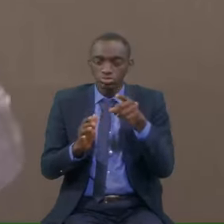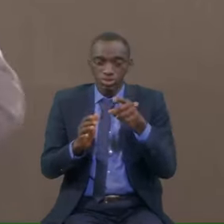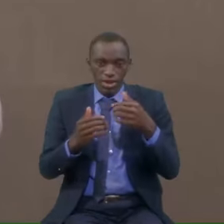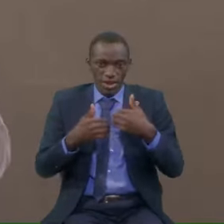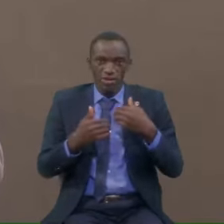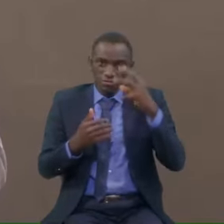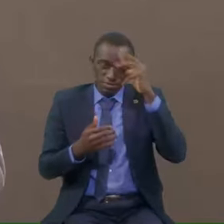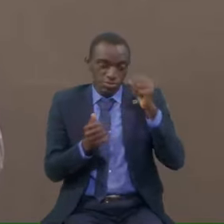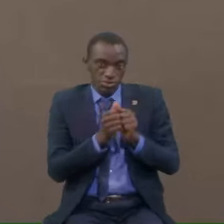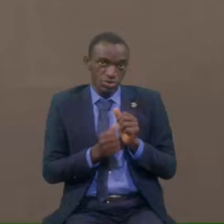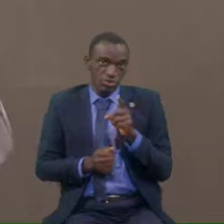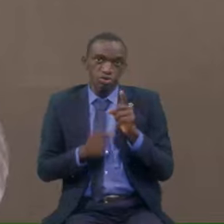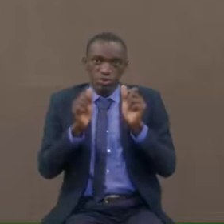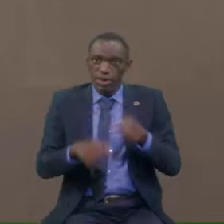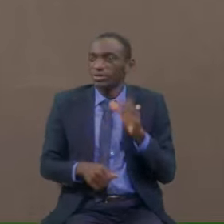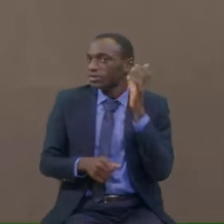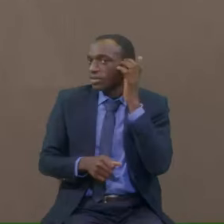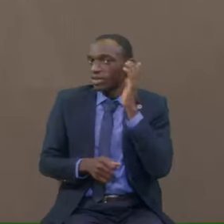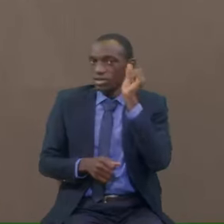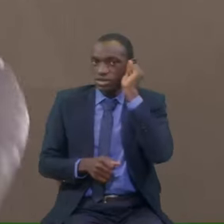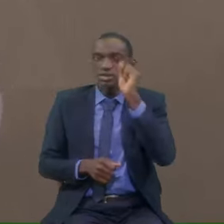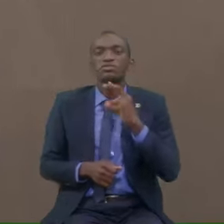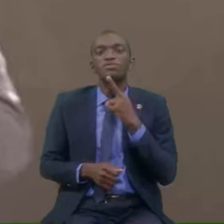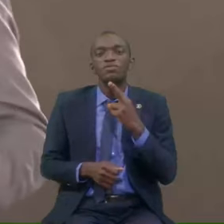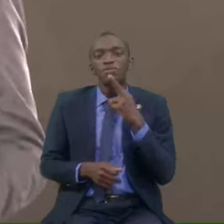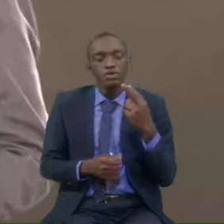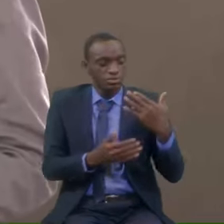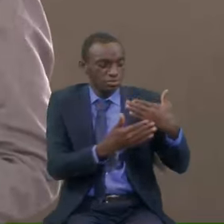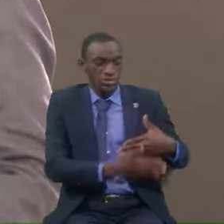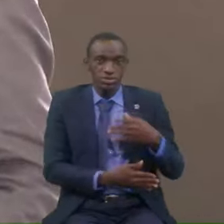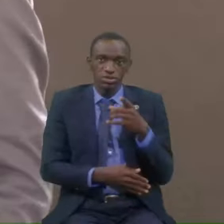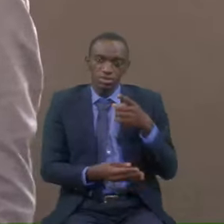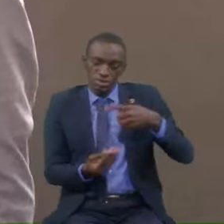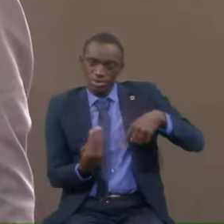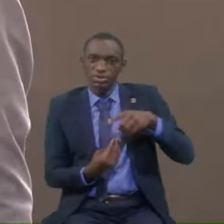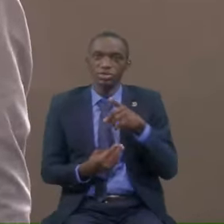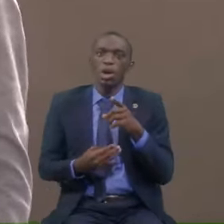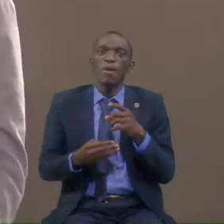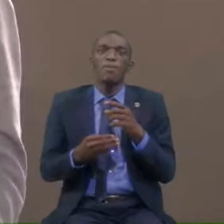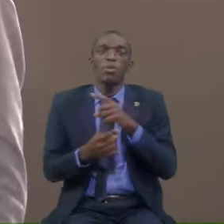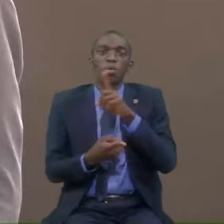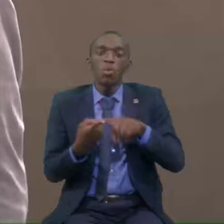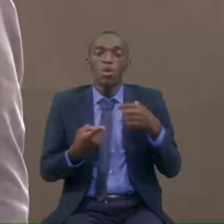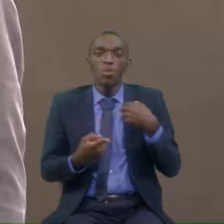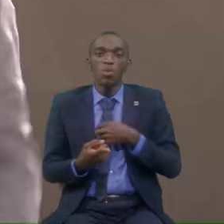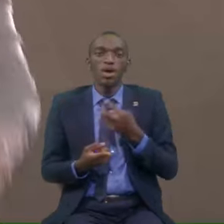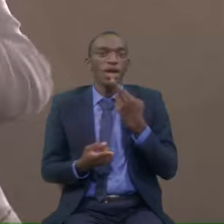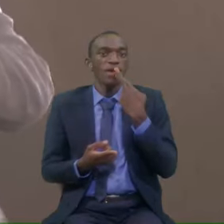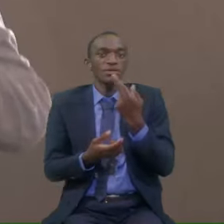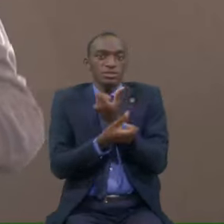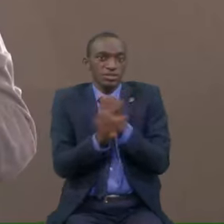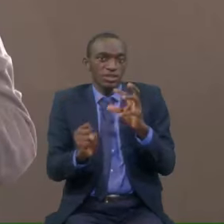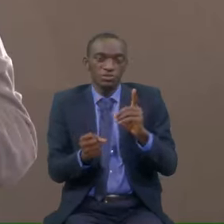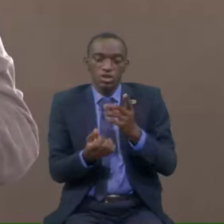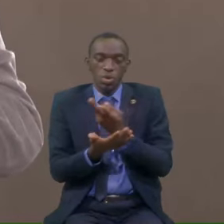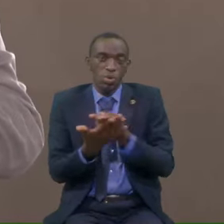pouvez entendre sa voix douce autour de vous, qui demeure avec vous. Quand nous sommes sauvés, le Saint-Esprit